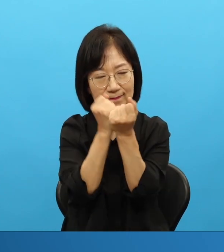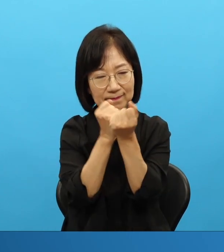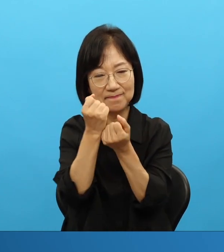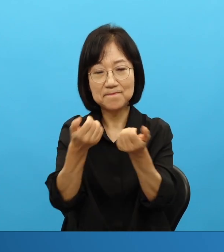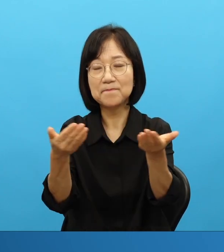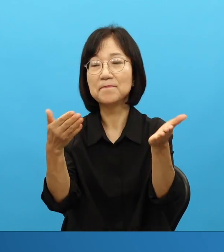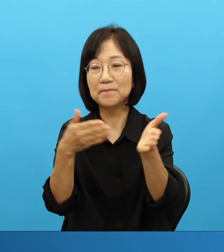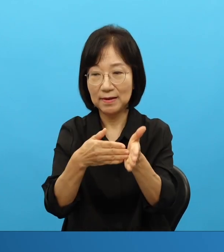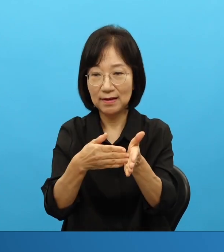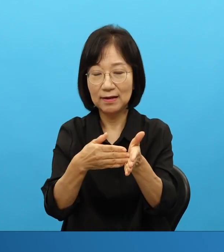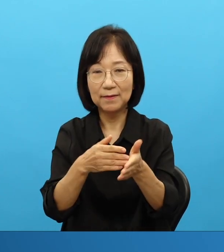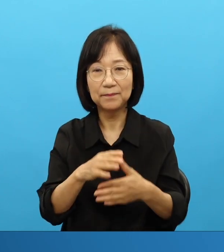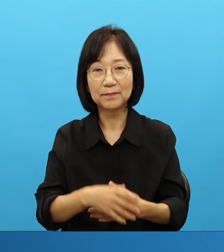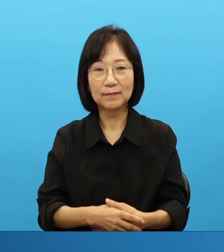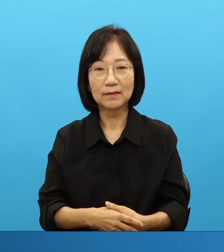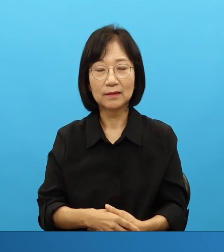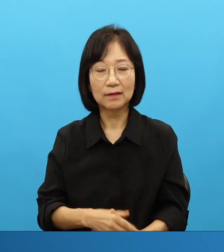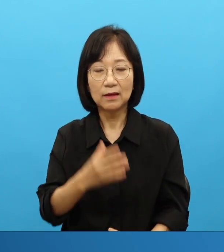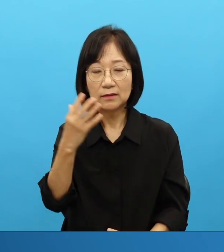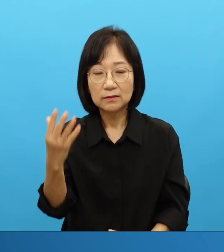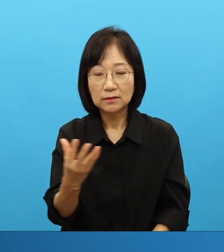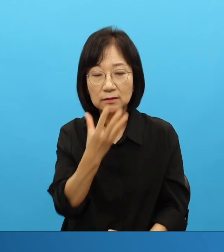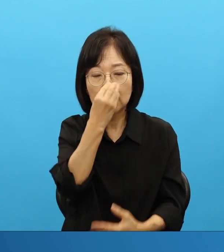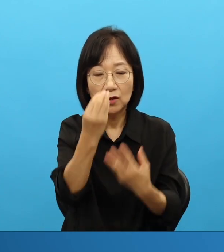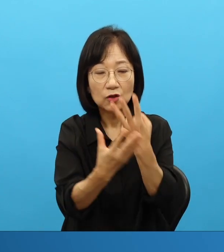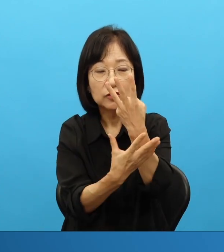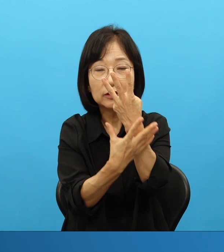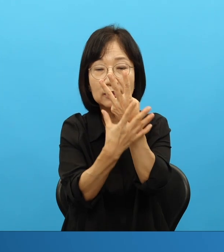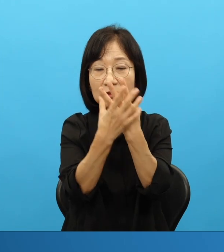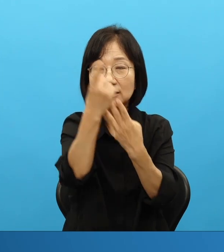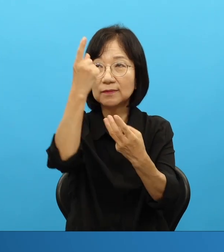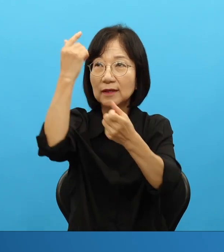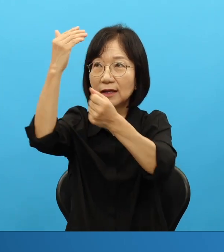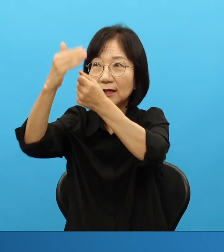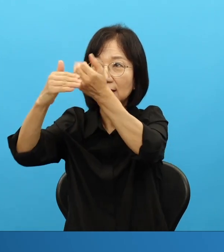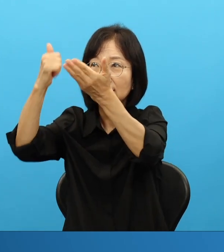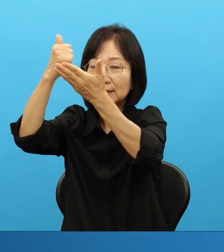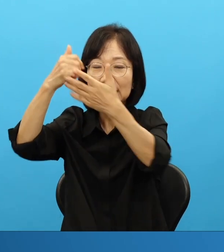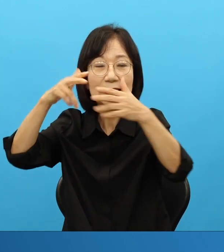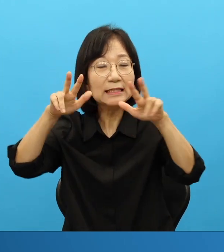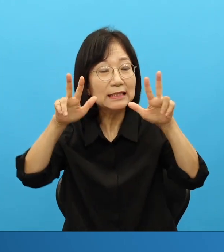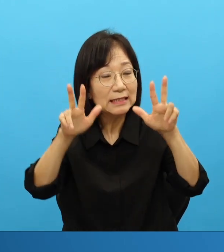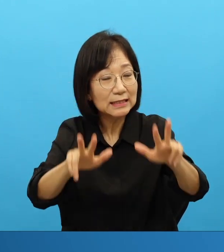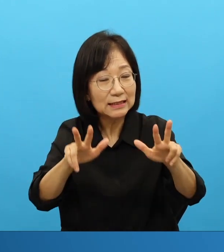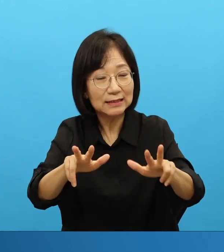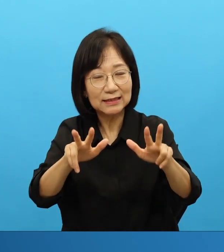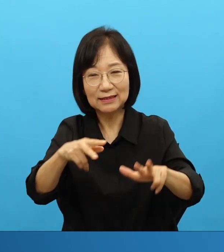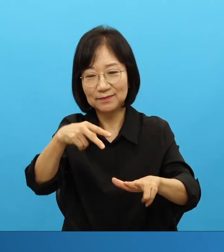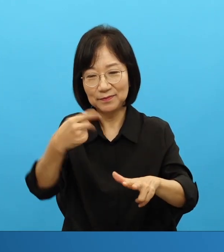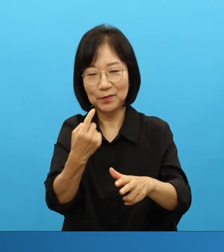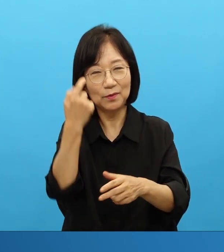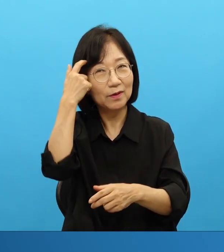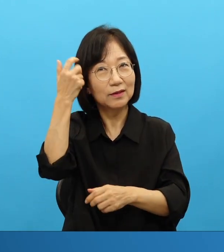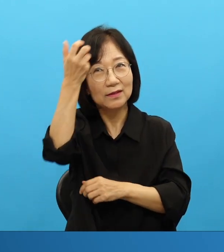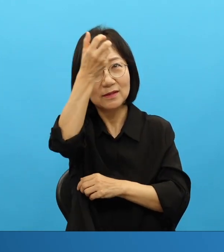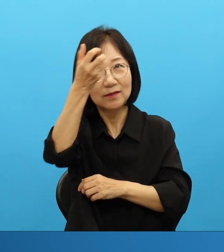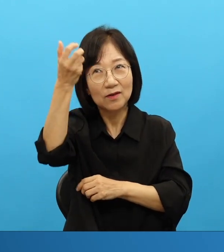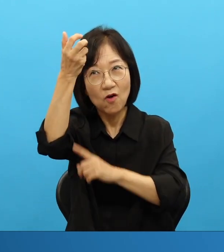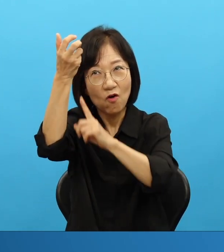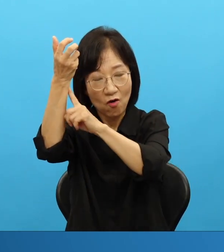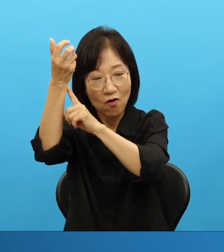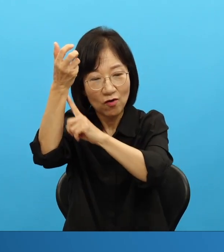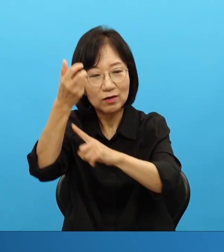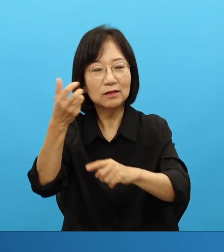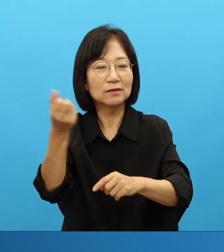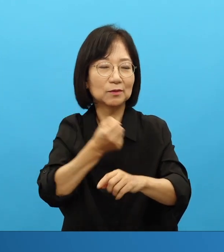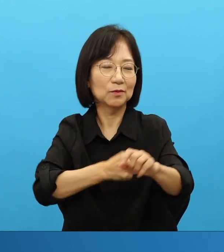spoke about. 성삼위 하나님께서 지금도 영으로 역사하고 계십니다. The triune God is working 그렇죠? even now